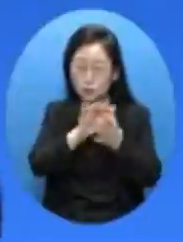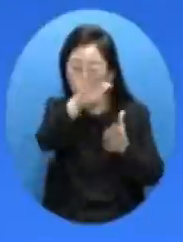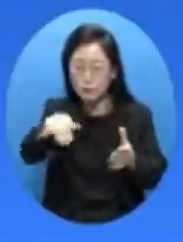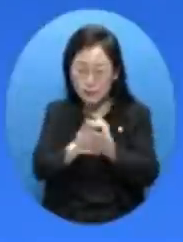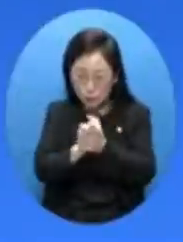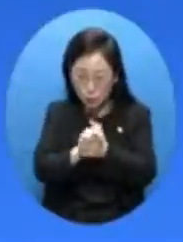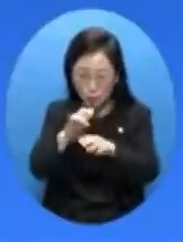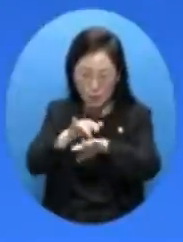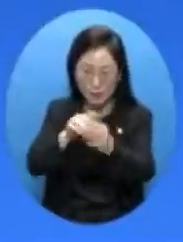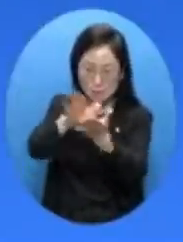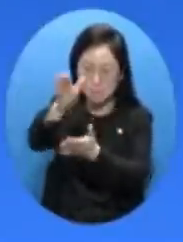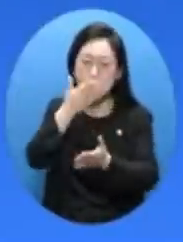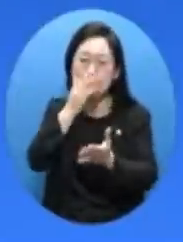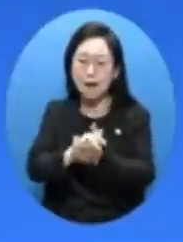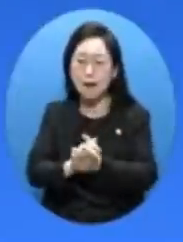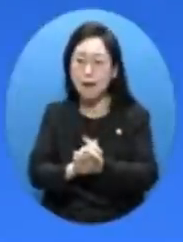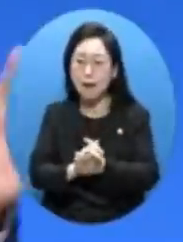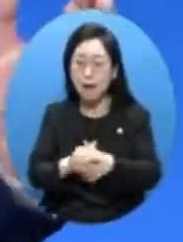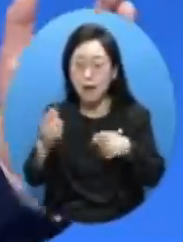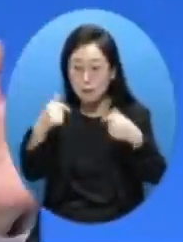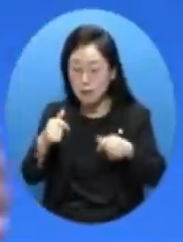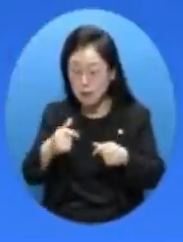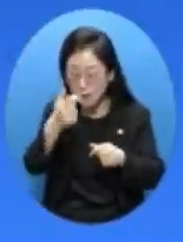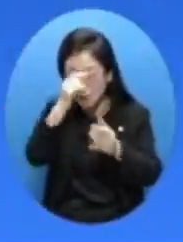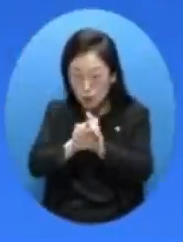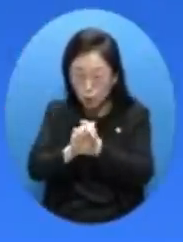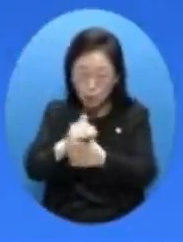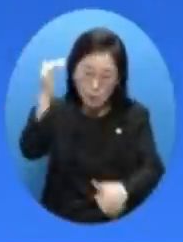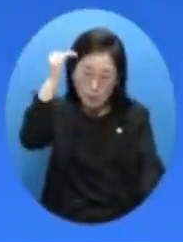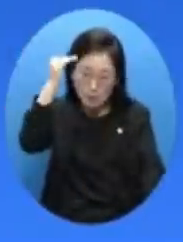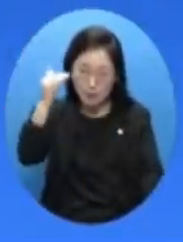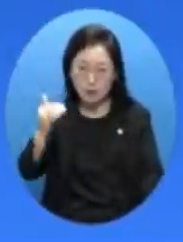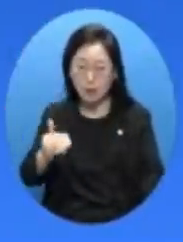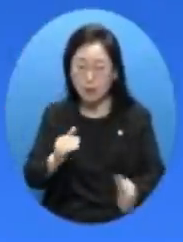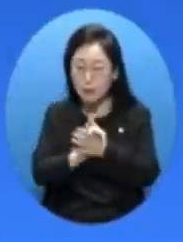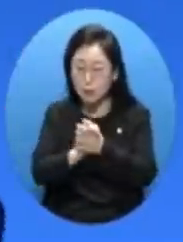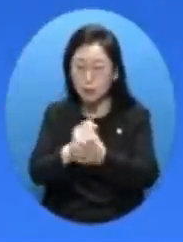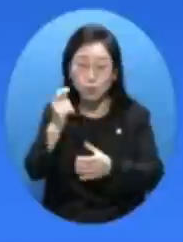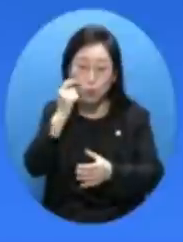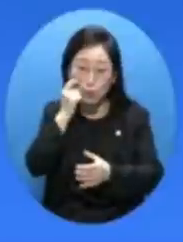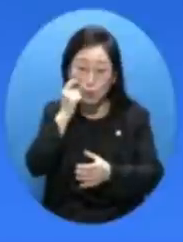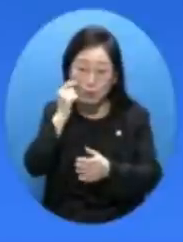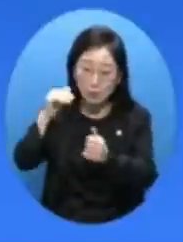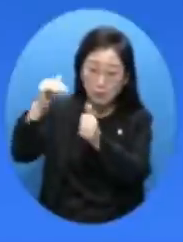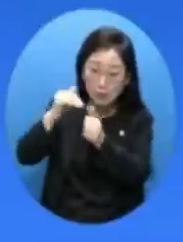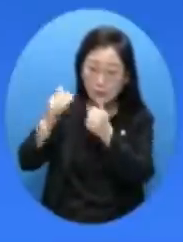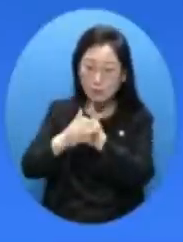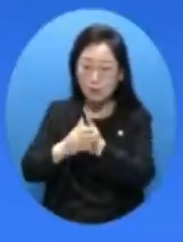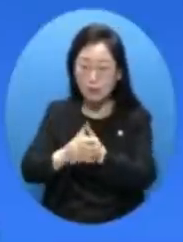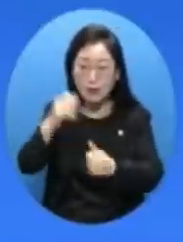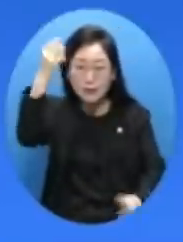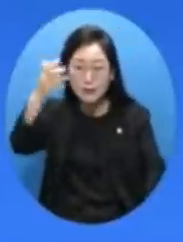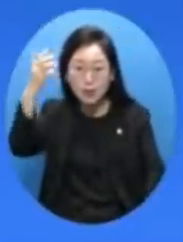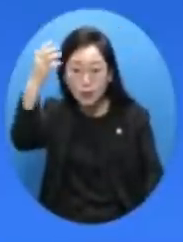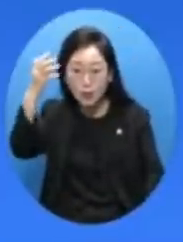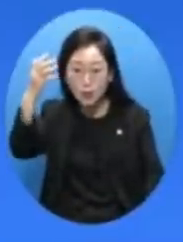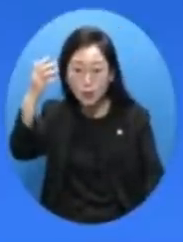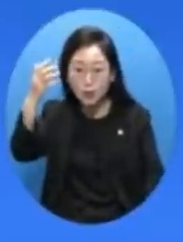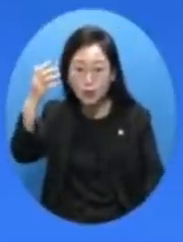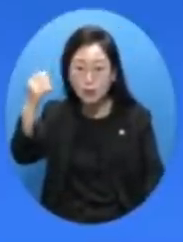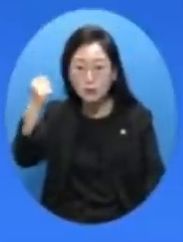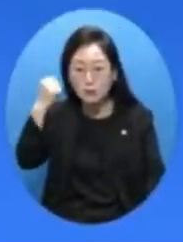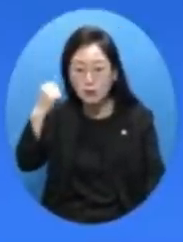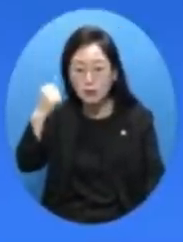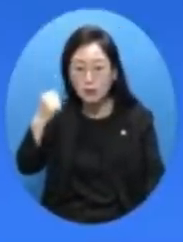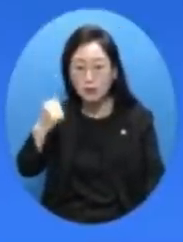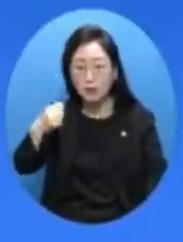것입니다. 마귀는 언제나 성도들이 기도하지 못하게 합니다. 기도하지 못하게 하니까 우리의 영적인 능력이 약해져서 온갖 시험에 들게 되는